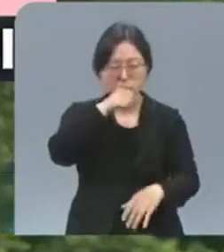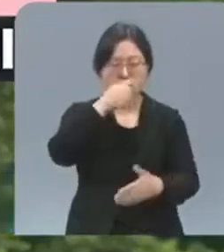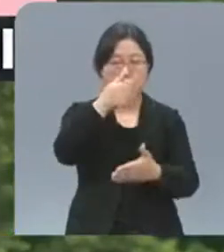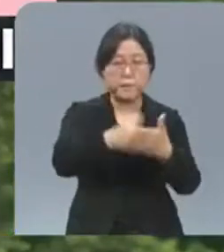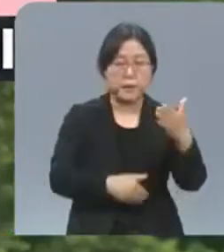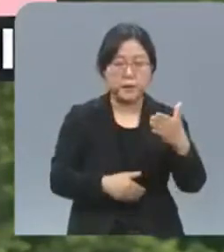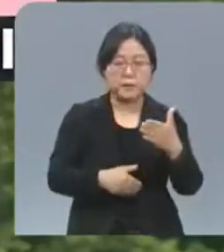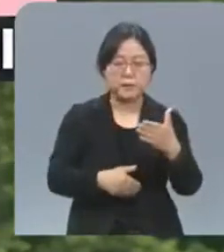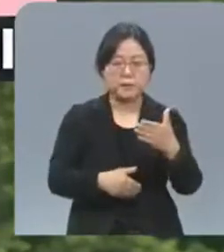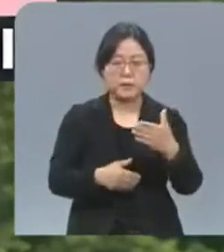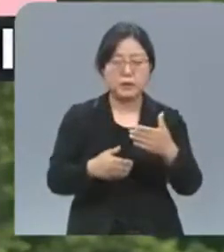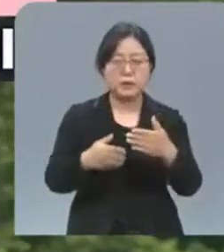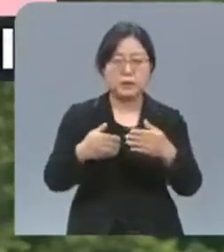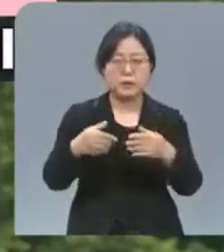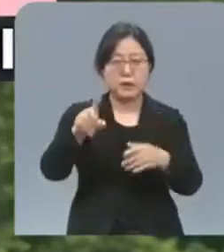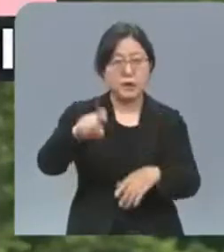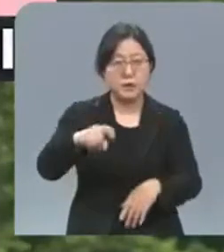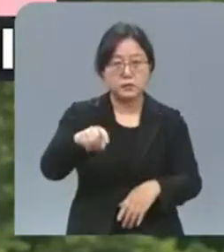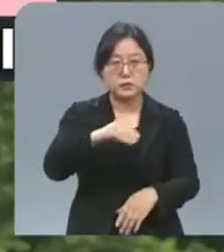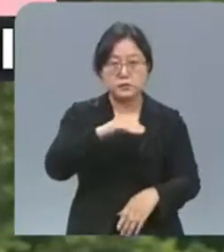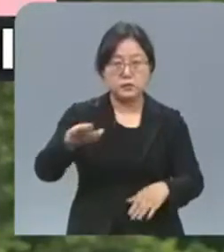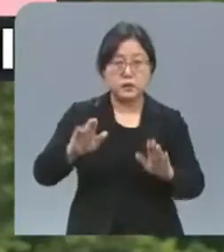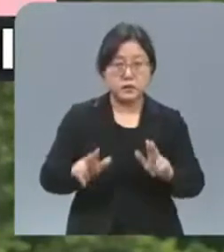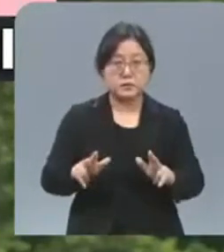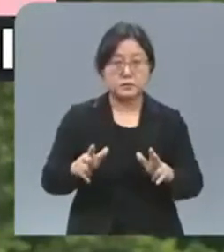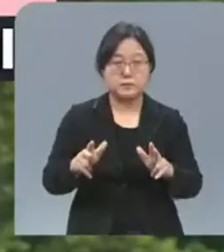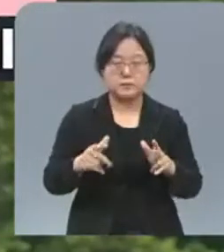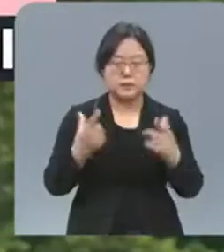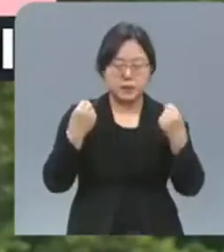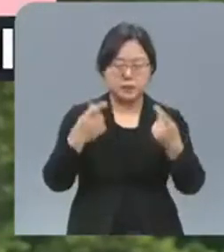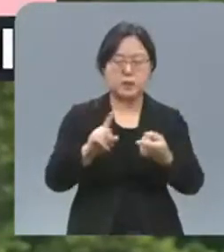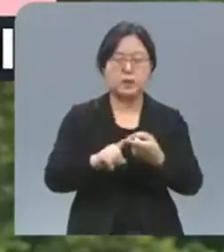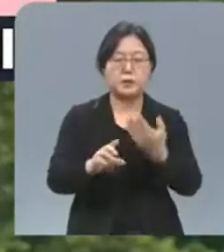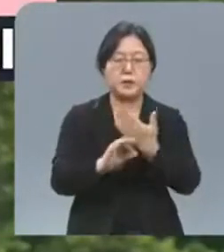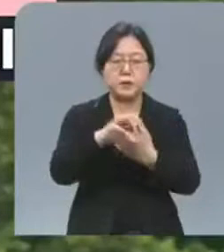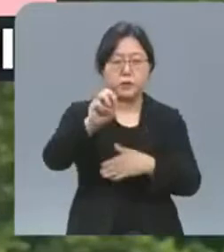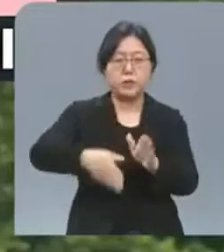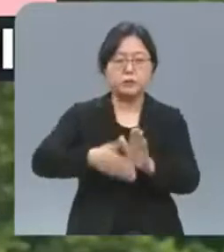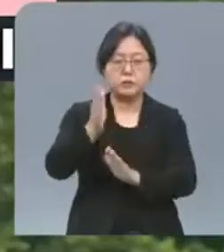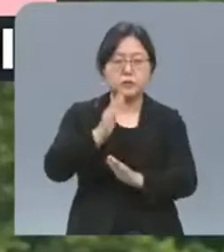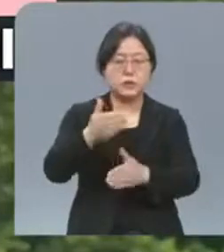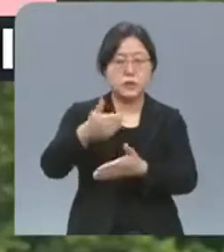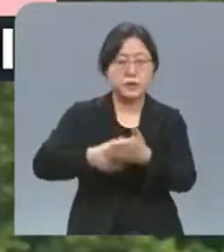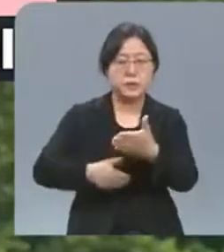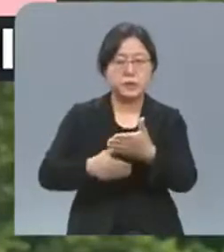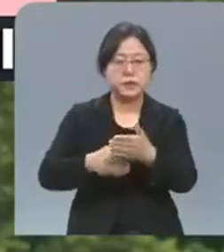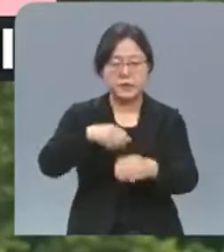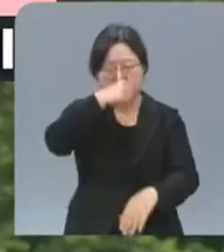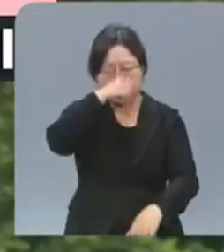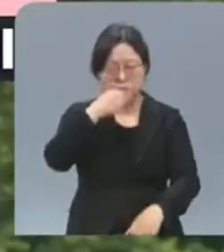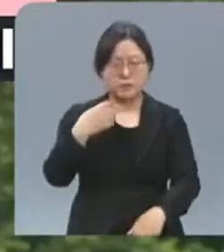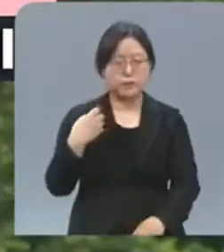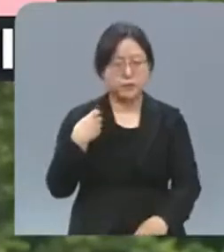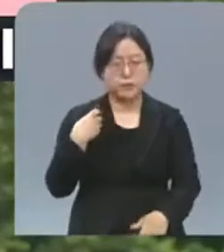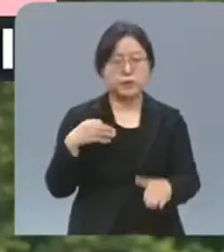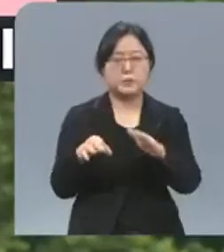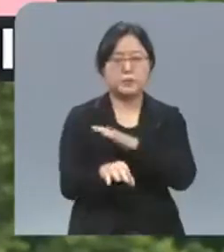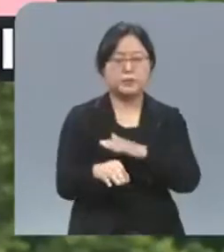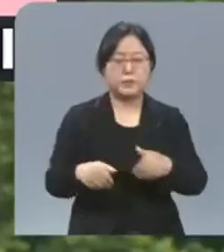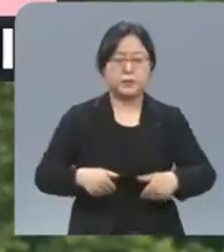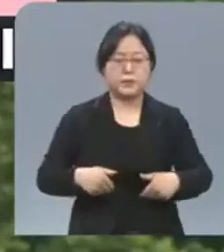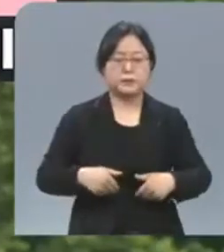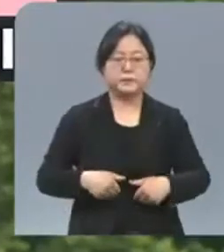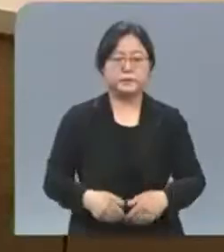삭감돼도 이 상생카드 사용 수준을 현행처럼 유지하려면 광주시가 나머지 재정 부담을 떠안아야